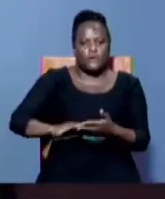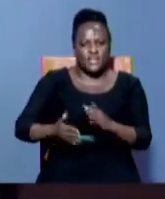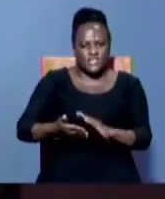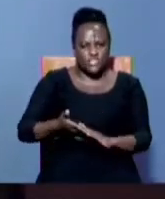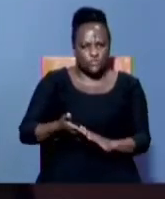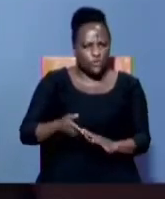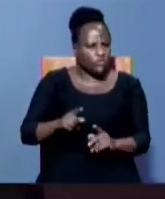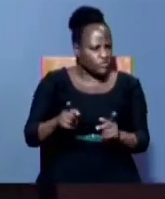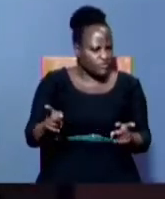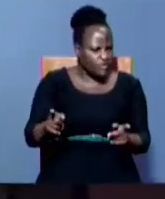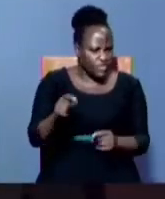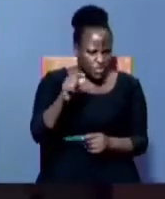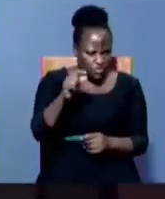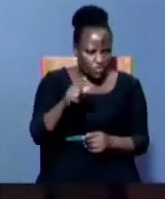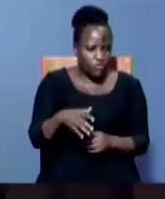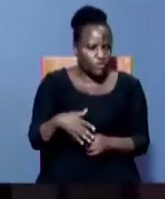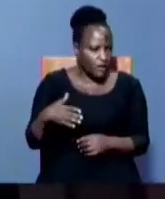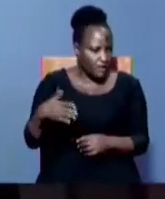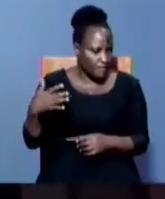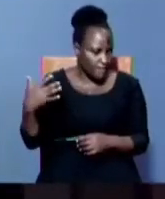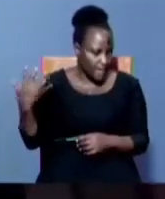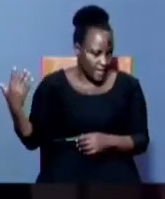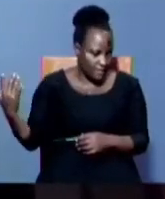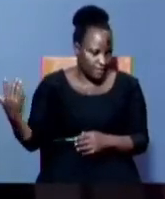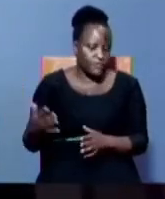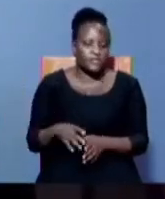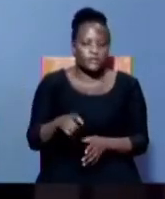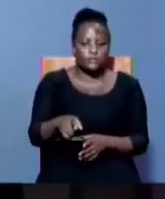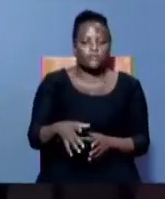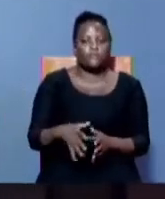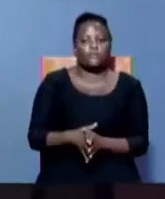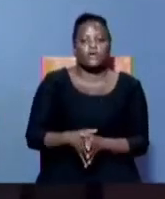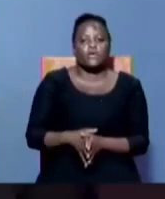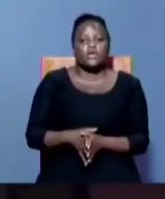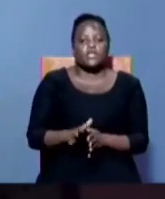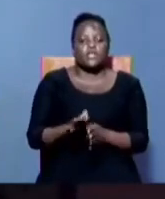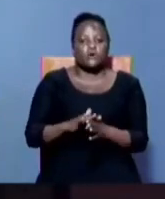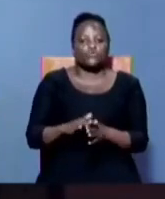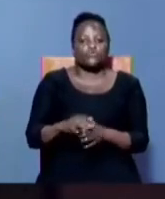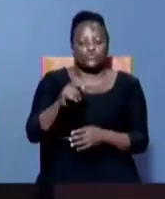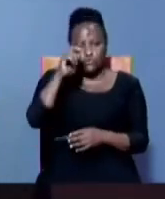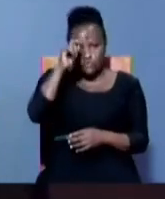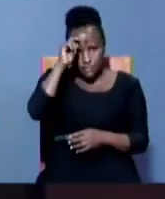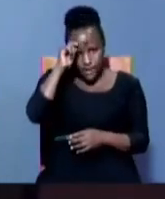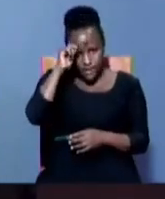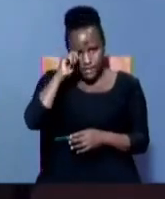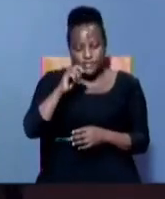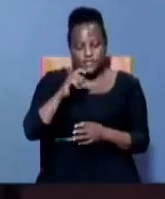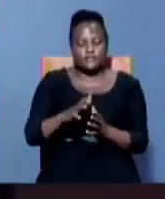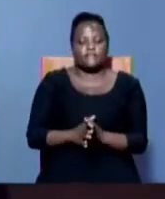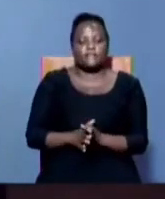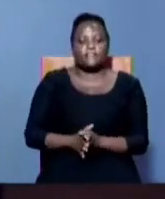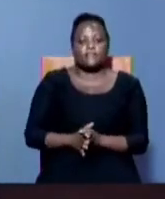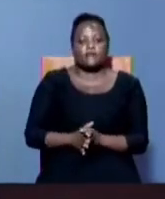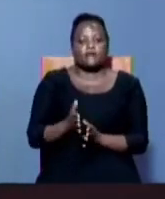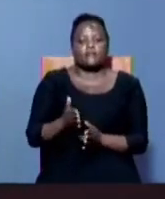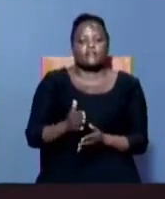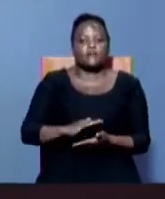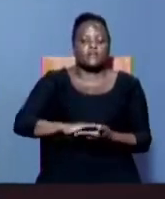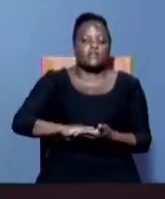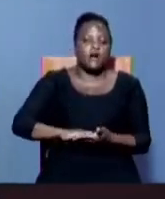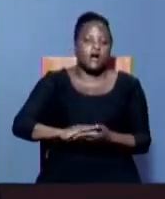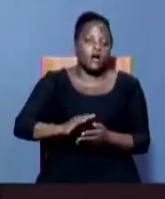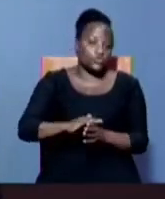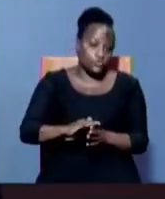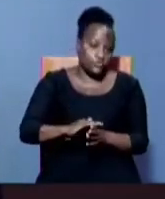mwingine uliopita. Maana huu unahusu maadili. Niliweleza kile kitenzi kinachotumika katika swala la upatanisho. Maana